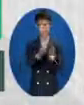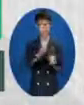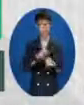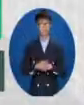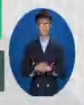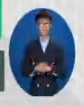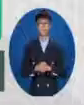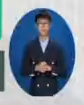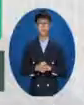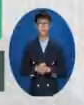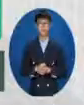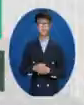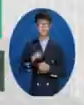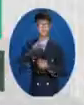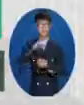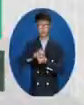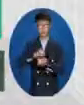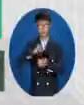기탁했습니다.